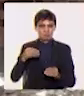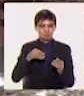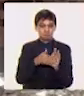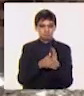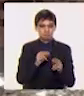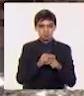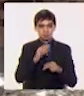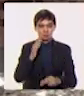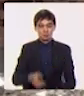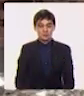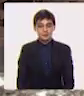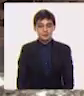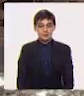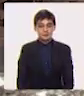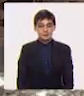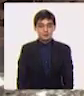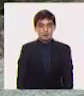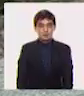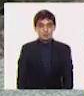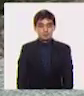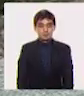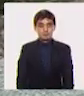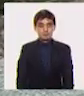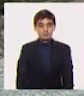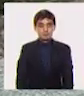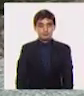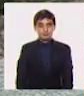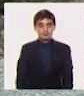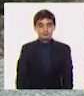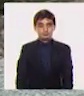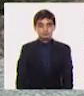тұрғызылмақ. Ерлан Қуандық, Жұмабек Тастанұлы, Информбюро, Түркістан облысы.